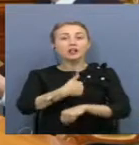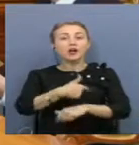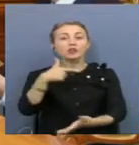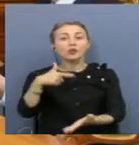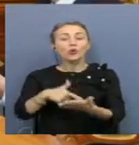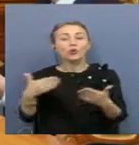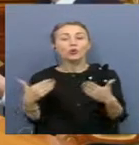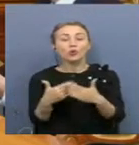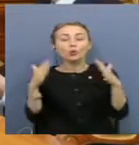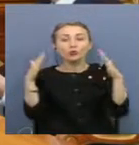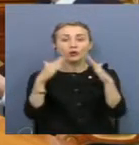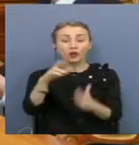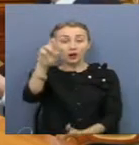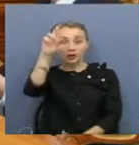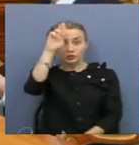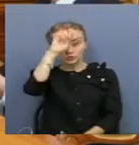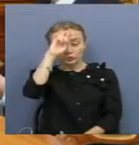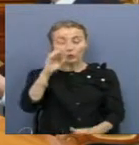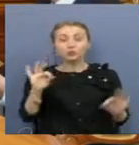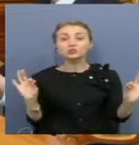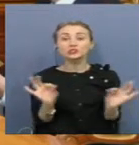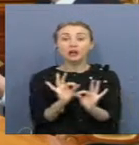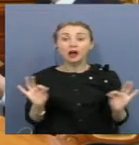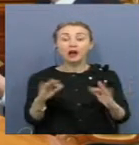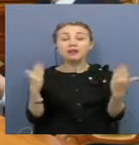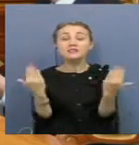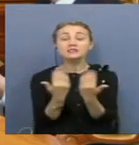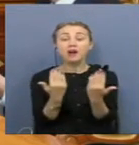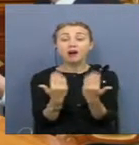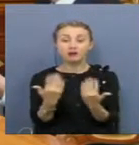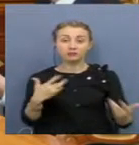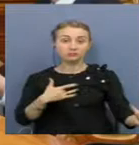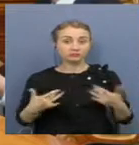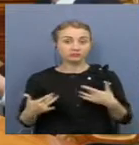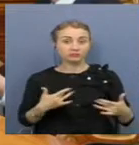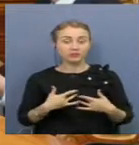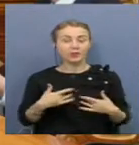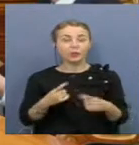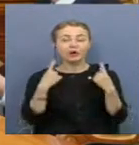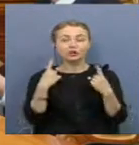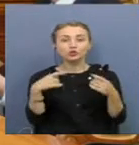мемлекет басшысына мәдениет жылын жариялап, жас актерлерді баспанамен қамту қажеттігін жеткізді.